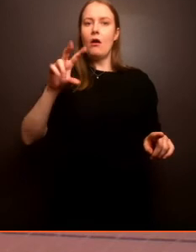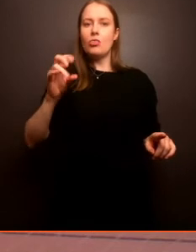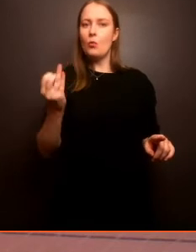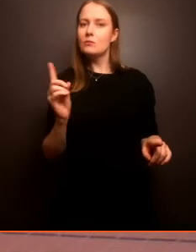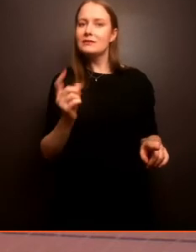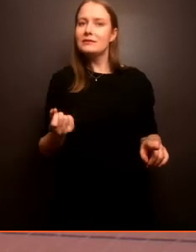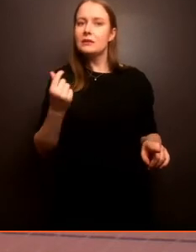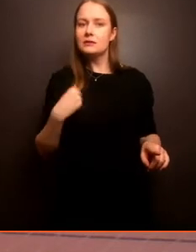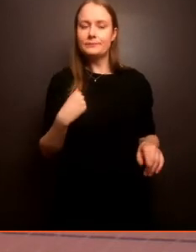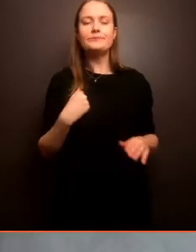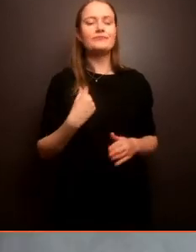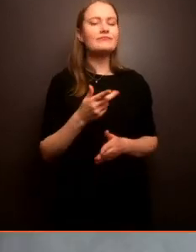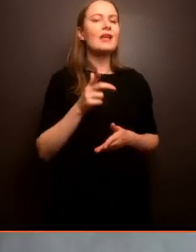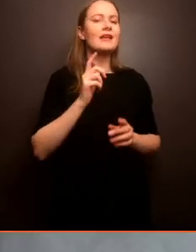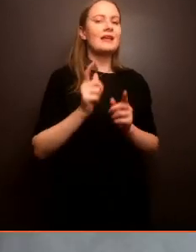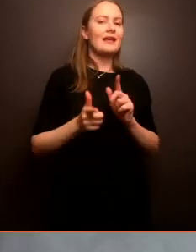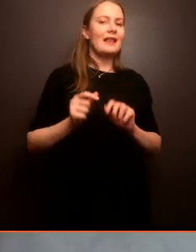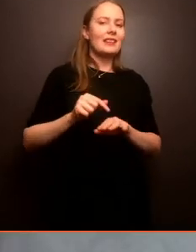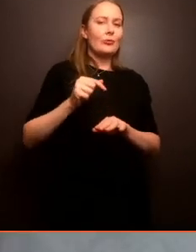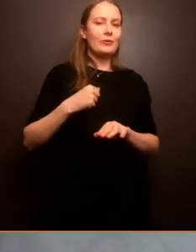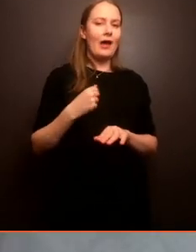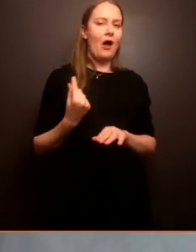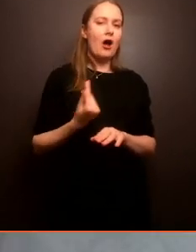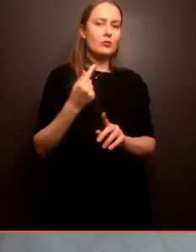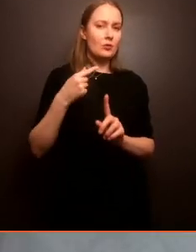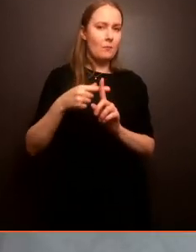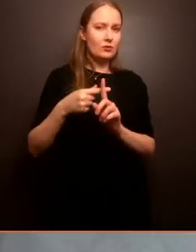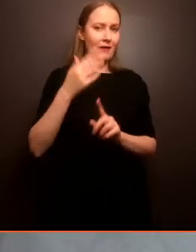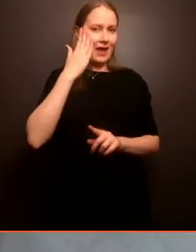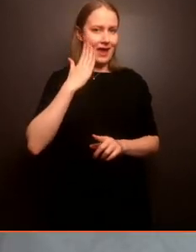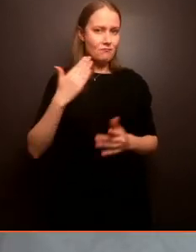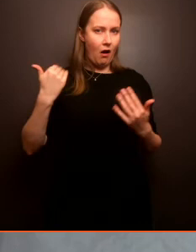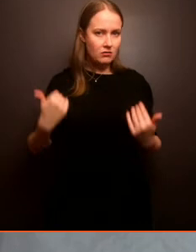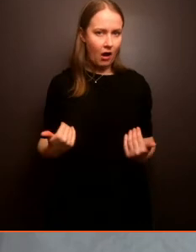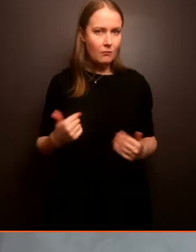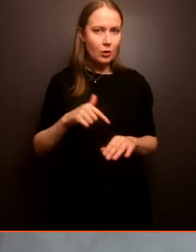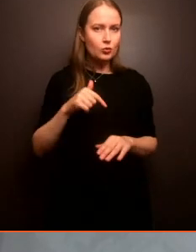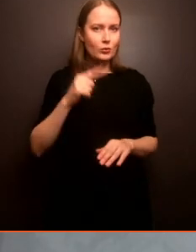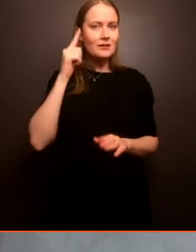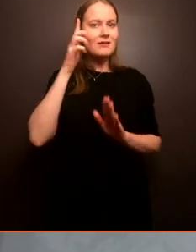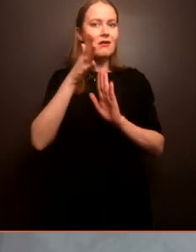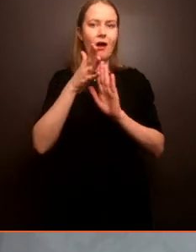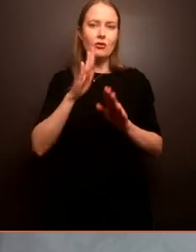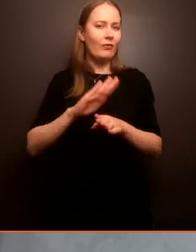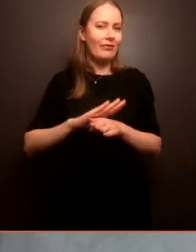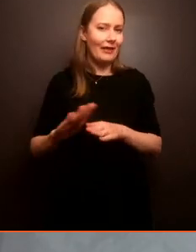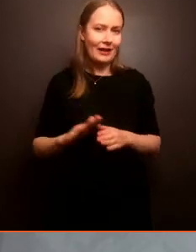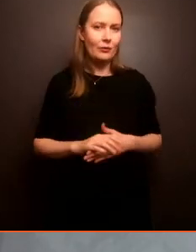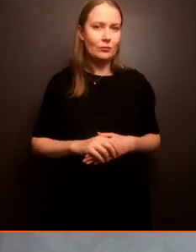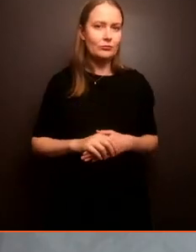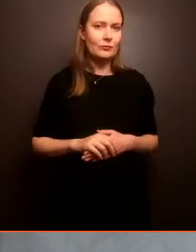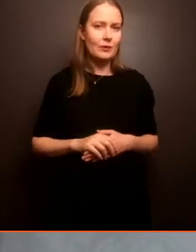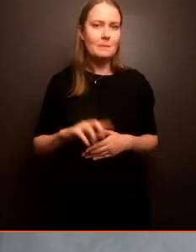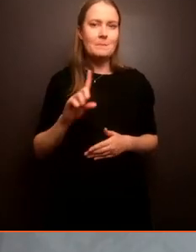Kadri mõtted tekitasid ainult iseid tundeid. Emana ma tunnen ja ma mõistan teda täielikult, mis